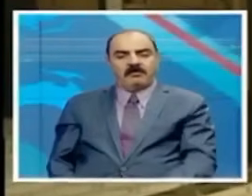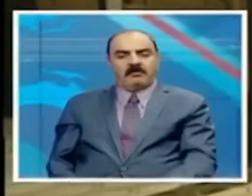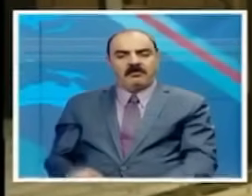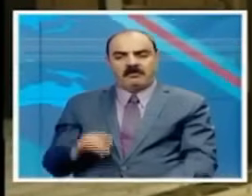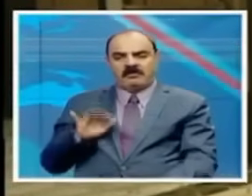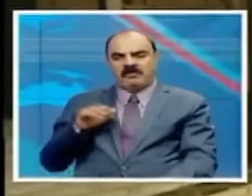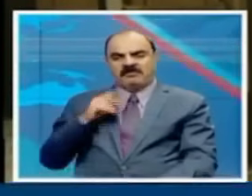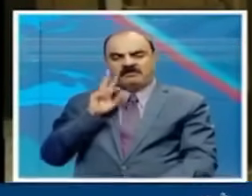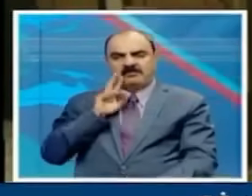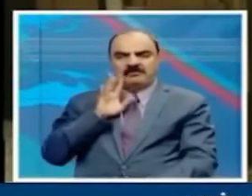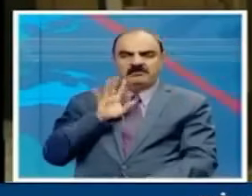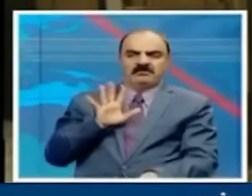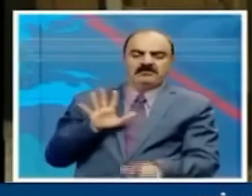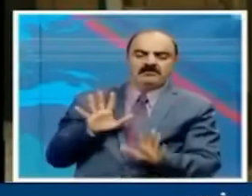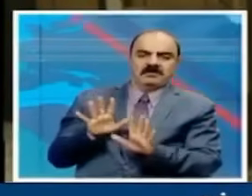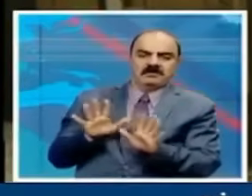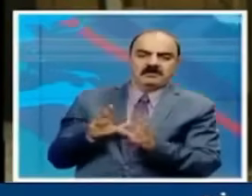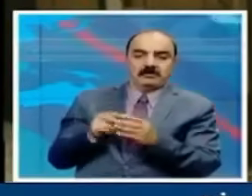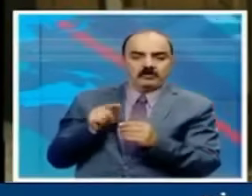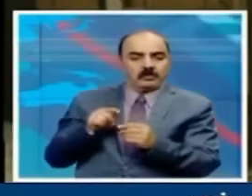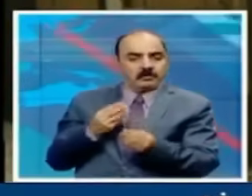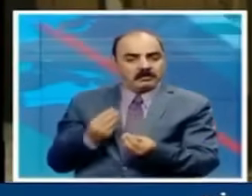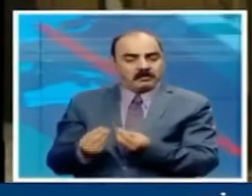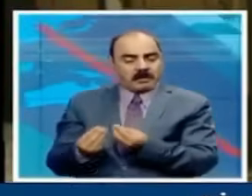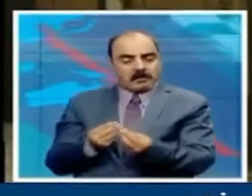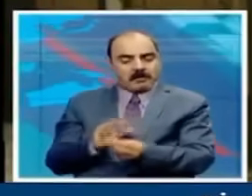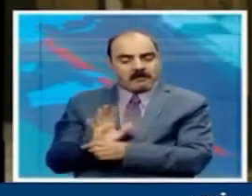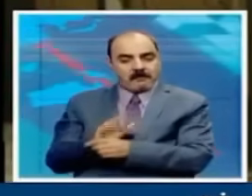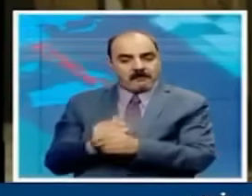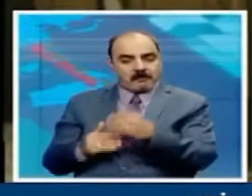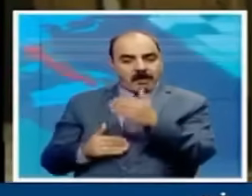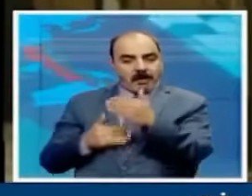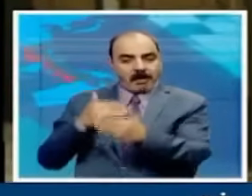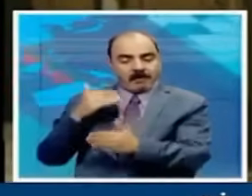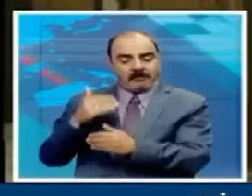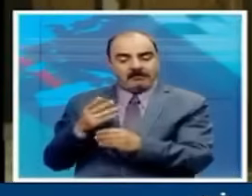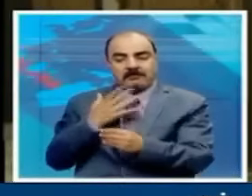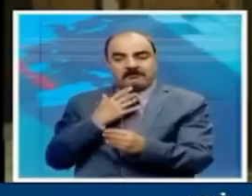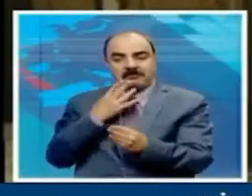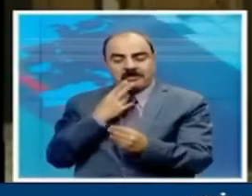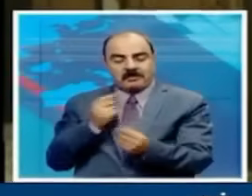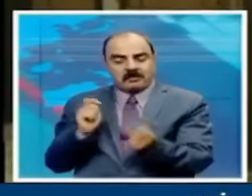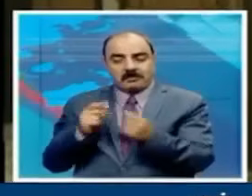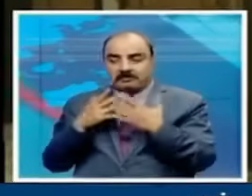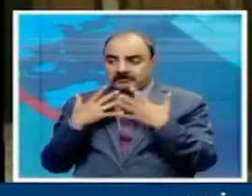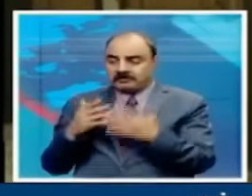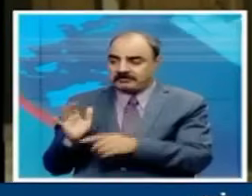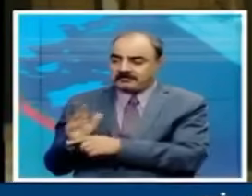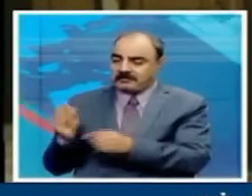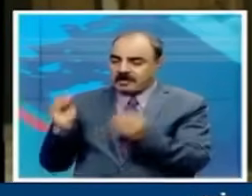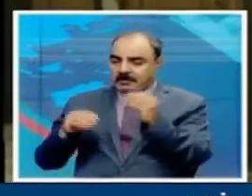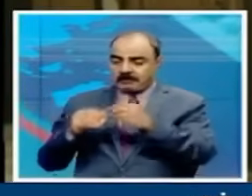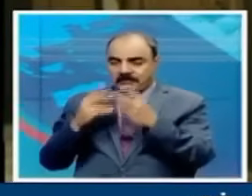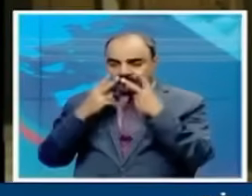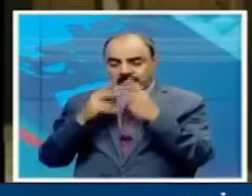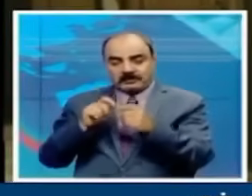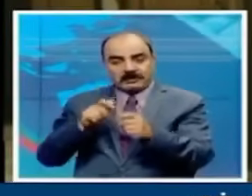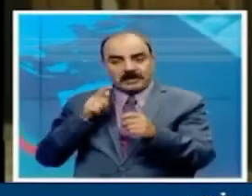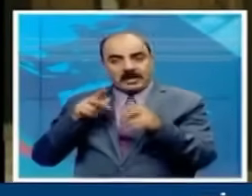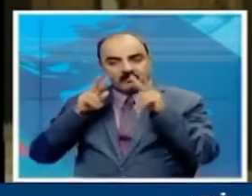بتخاف دايما انها تقرب منها او تلمسها او حاجة زي كده، كان ممكن تجيب عوائد كويسة قوي للبلد، كمان ممكن تشجع قطاعات تانية زي قطاعات